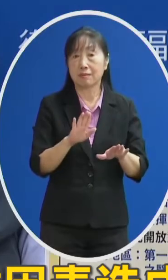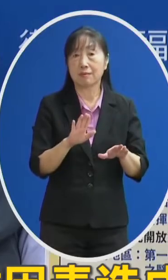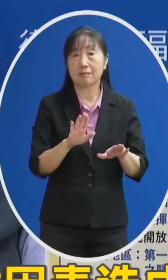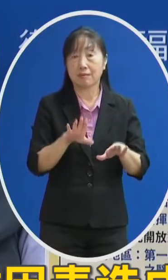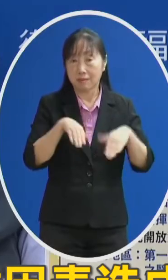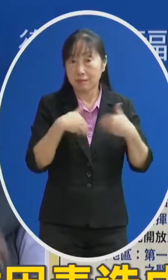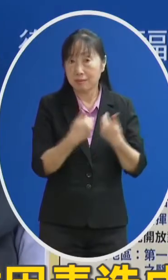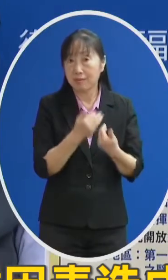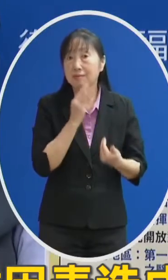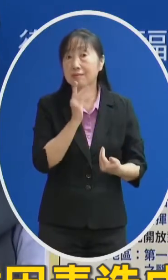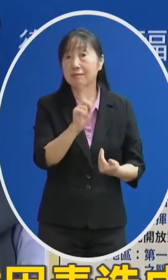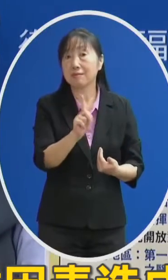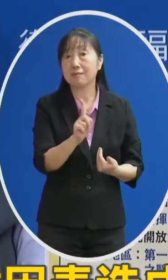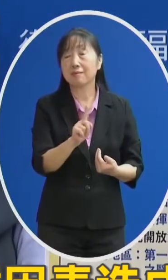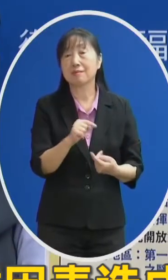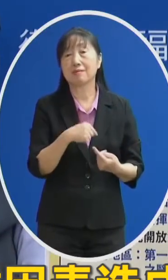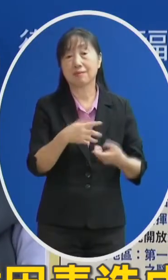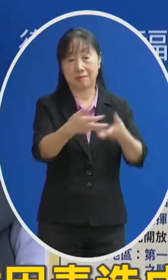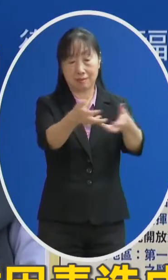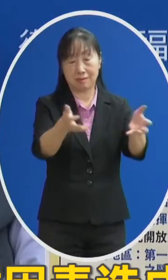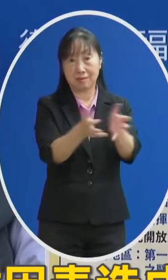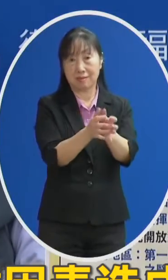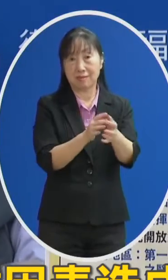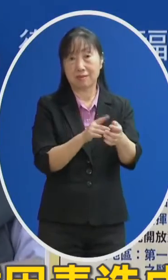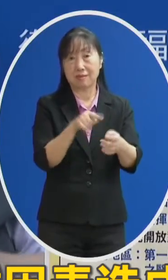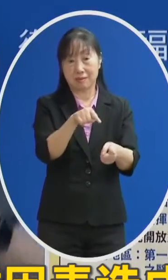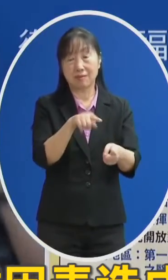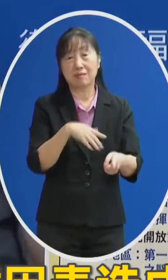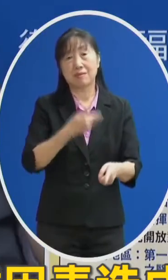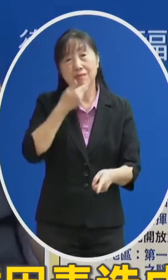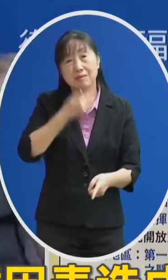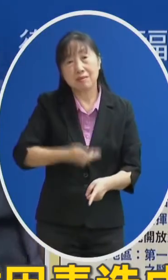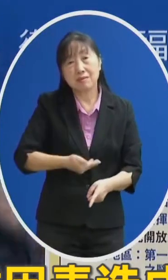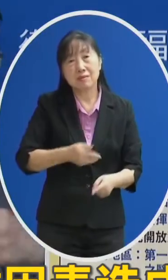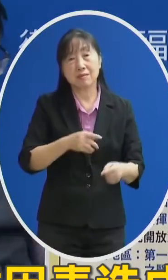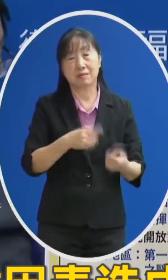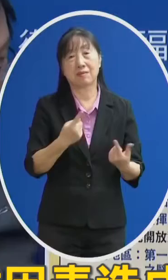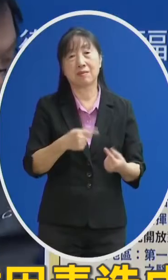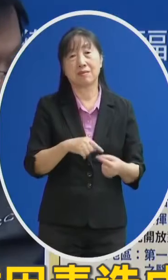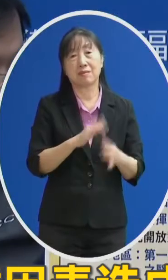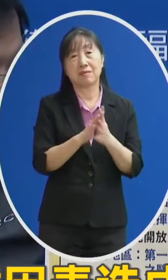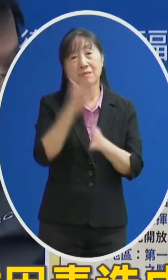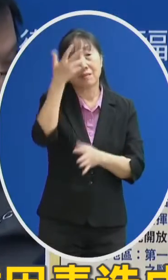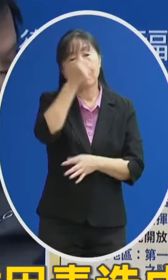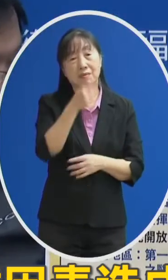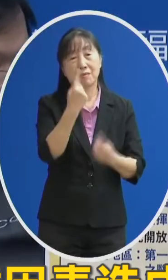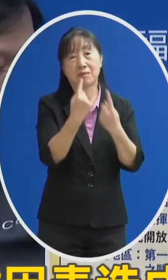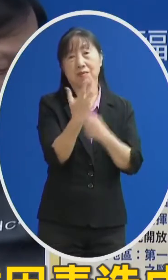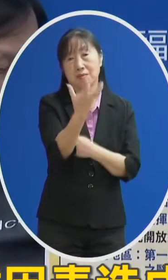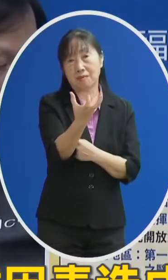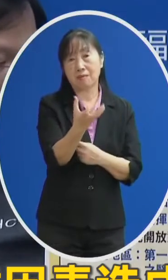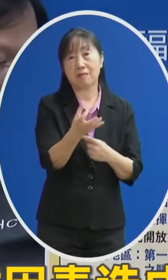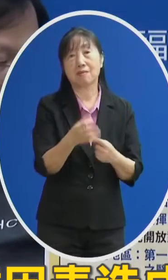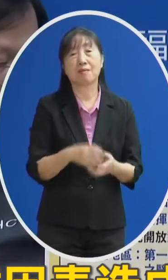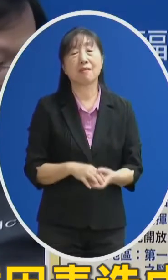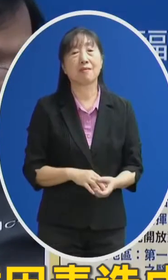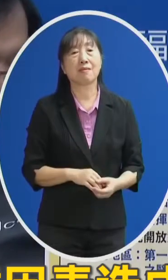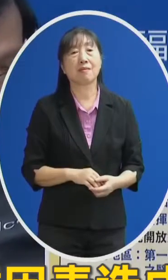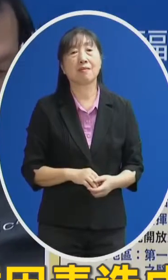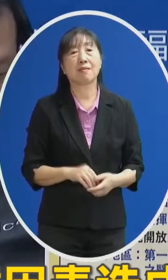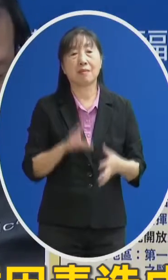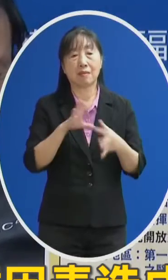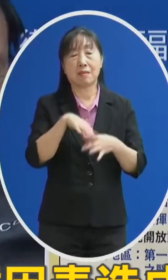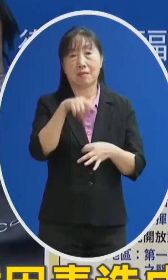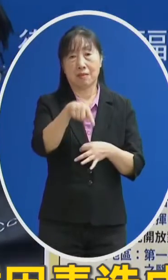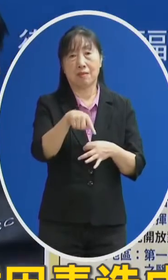们反过来了，我们变成族群都是中高长者为主了哈，那占的比例非常的高。那